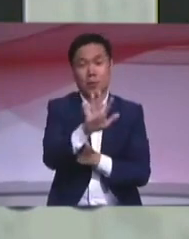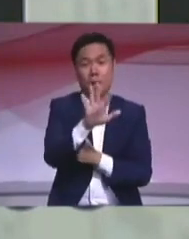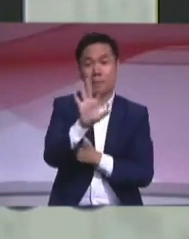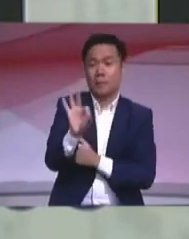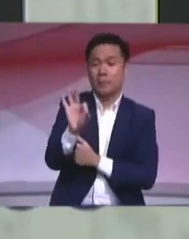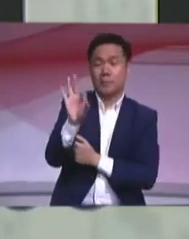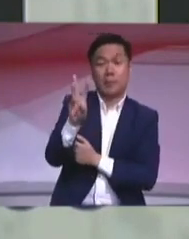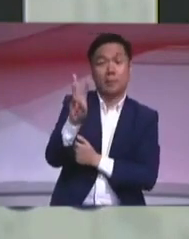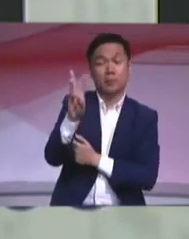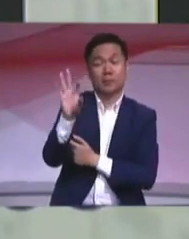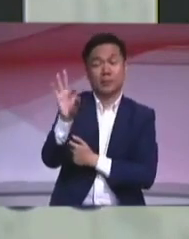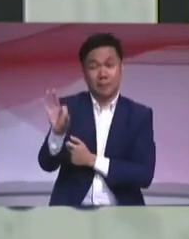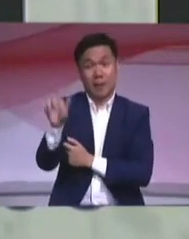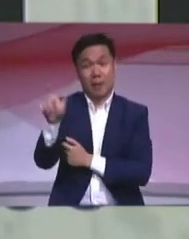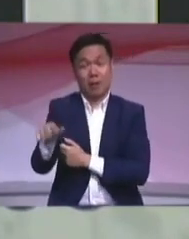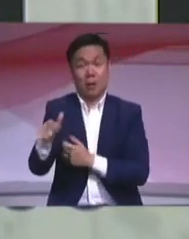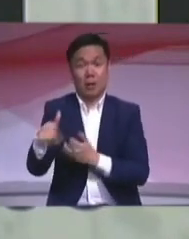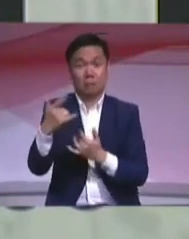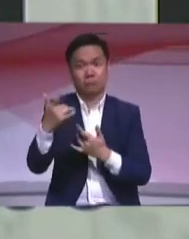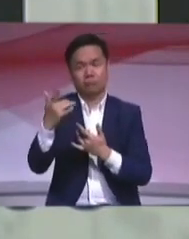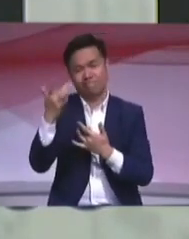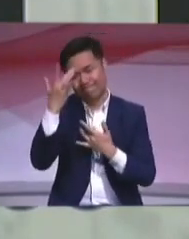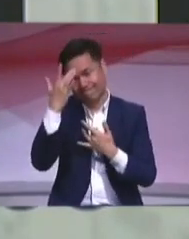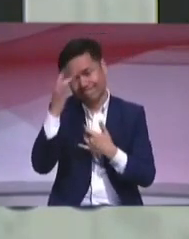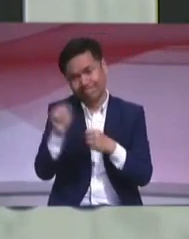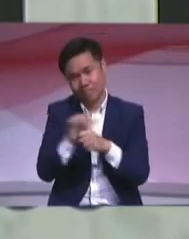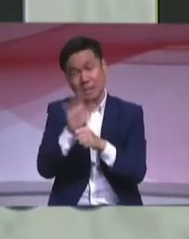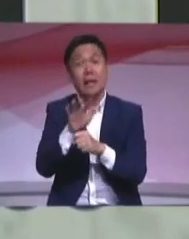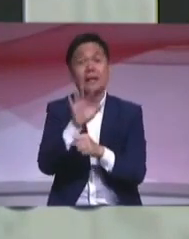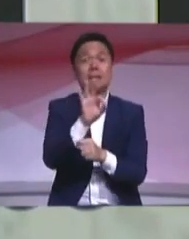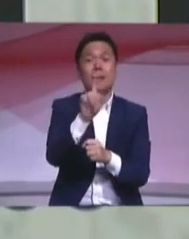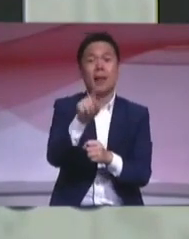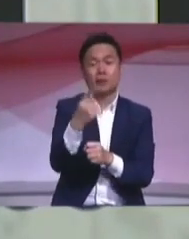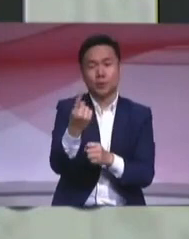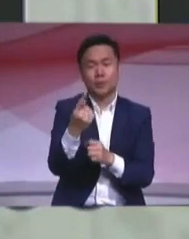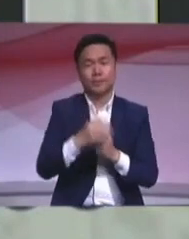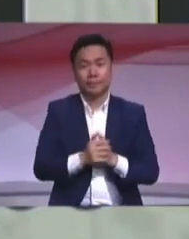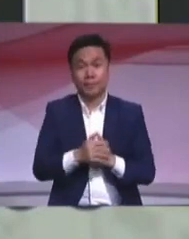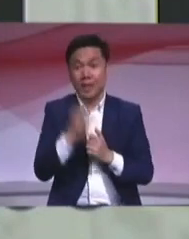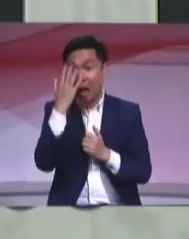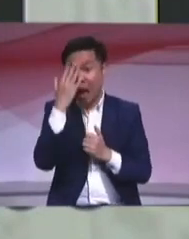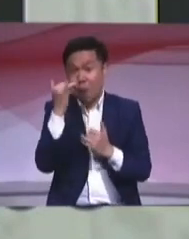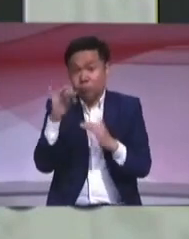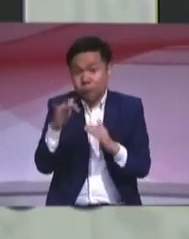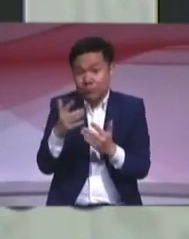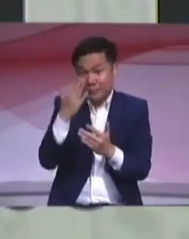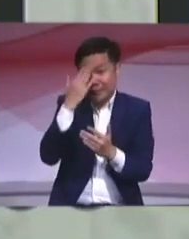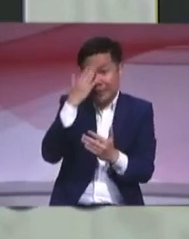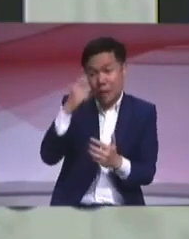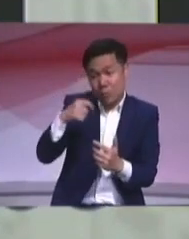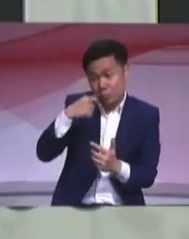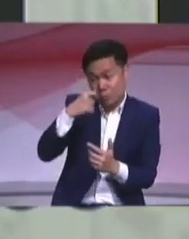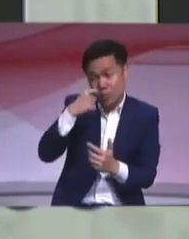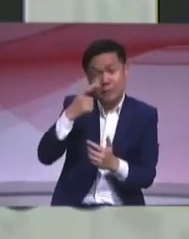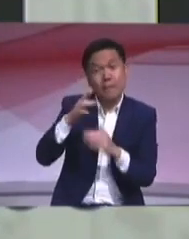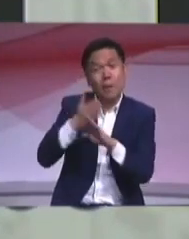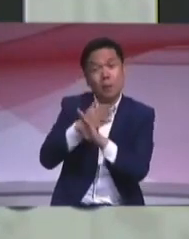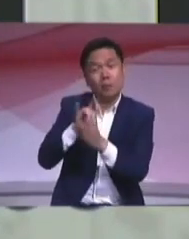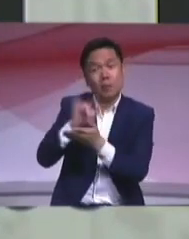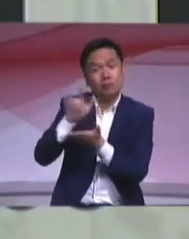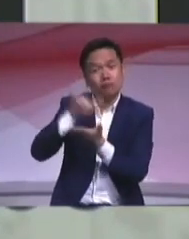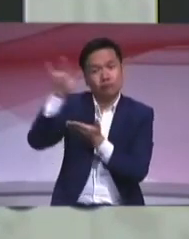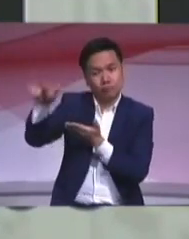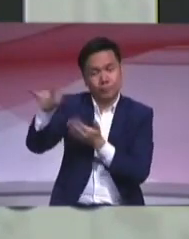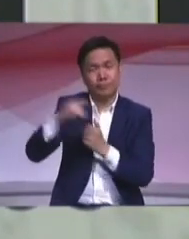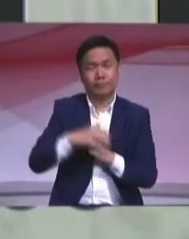132,549 telah dilaporkan positif COVID-19 pada 9 Januari hasil saringan sebelum pulang ke negara asal.